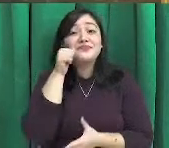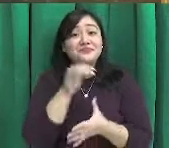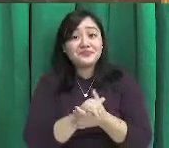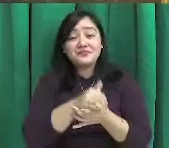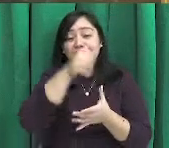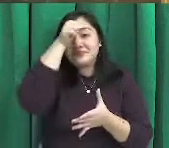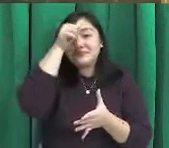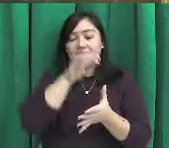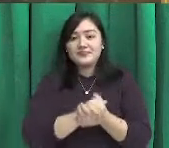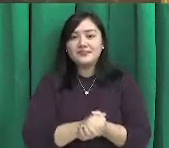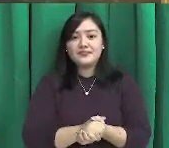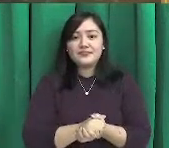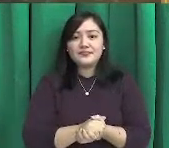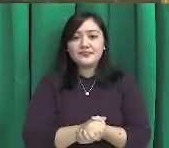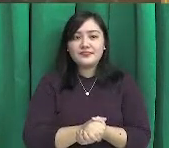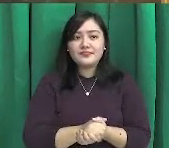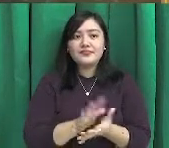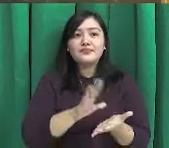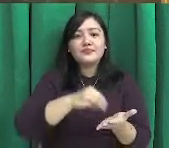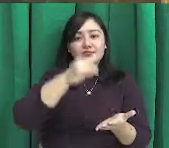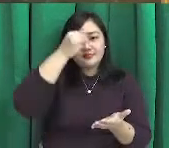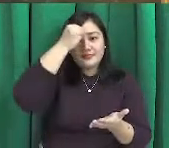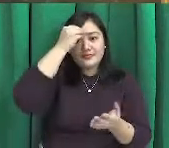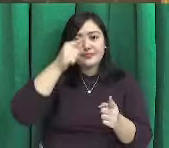mag-asawa, learn to respect each other.